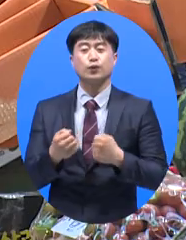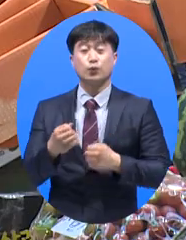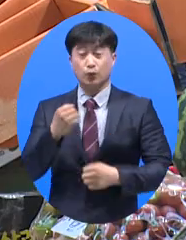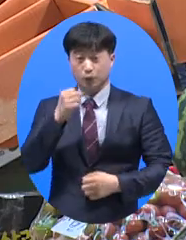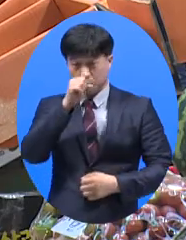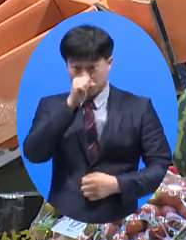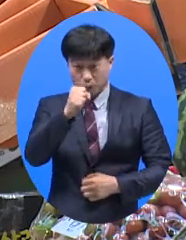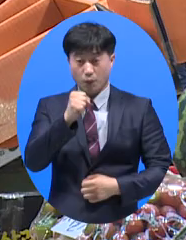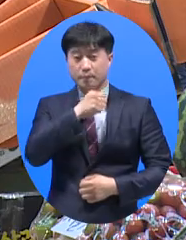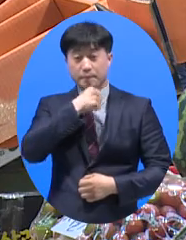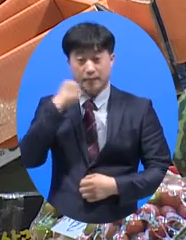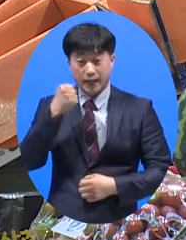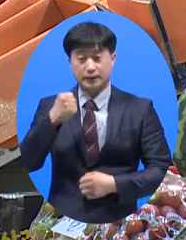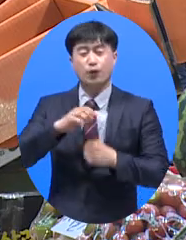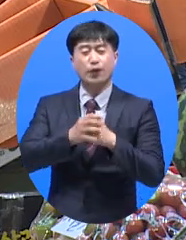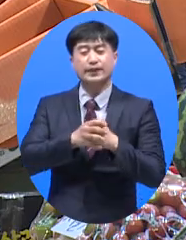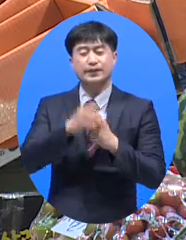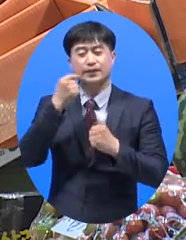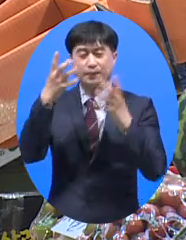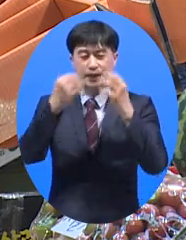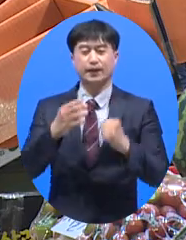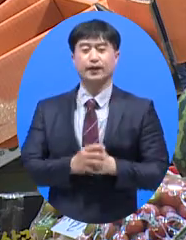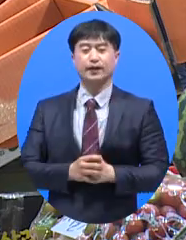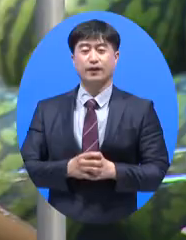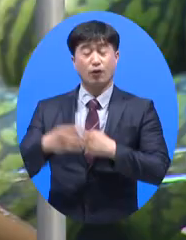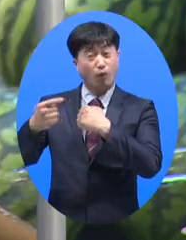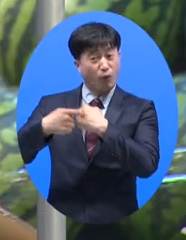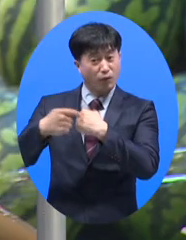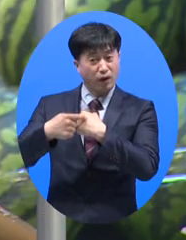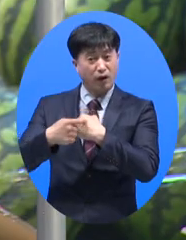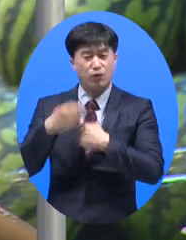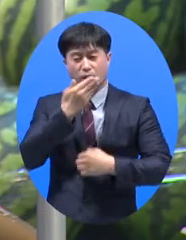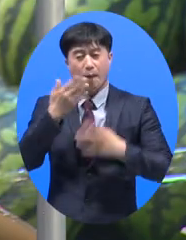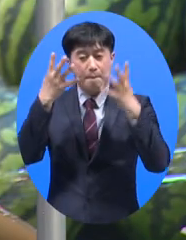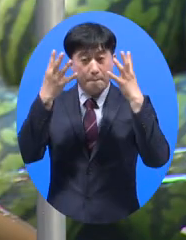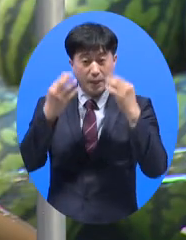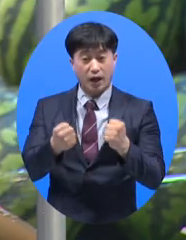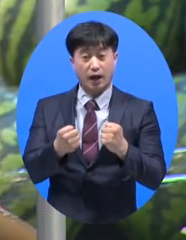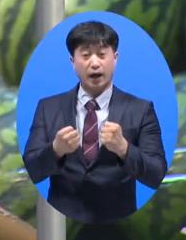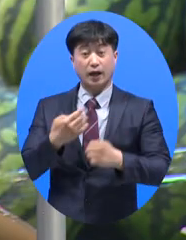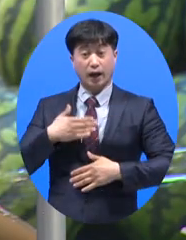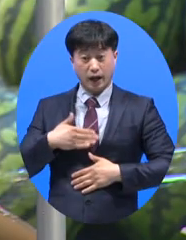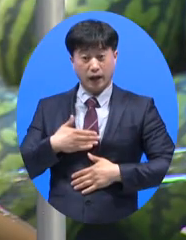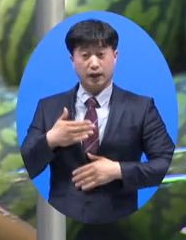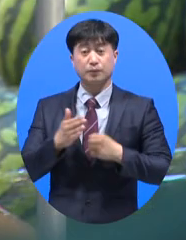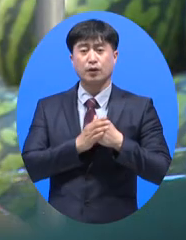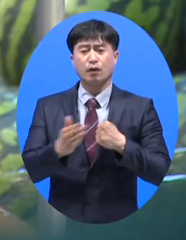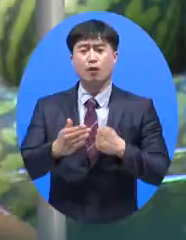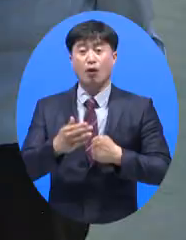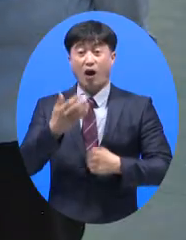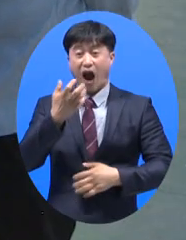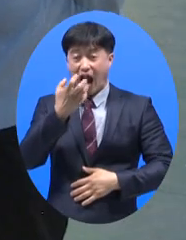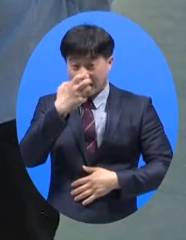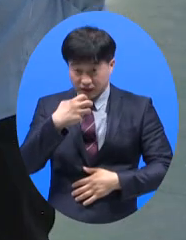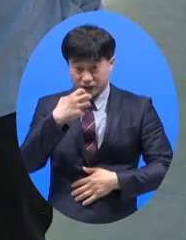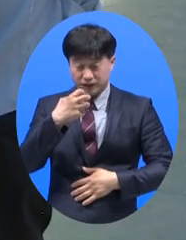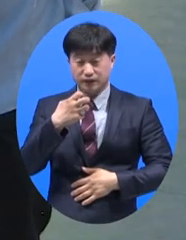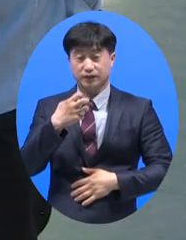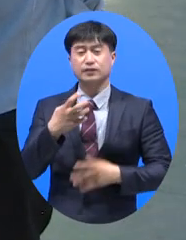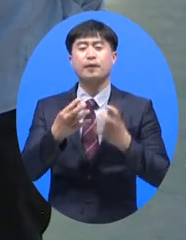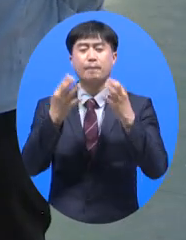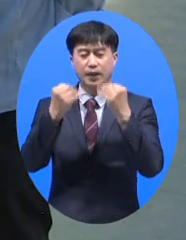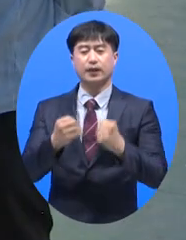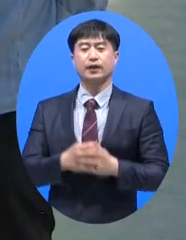좋고 맛도 좋은 과일은 사람들에게 늘 인기. 껍질에 영양분이 많다고 알려지면서 껍질째